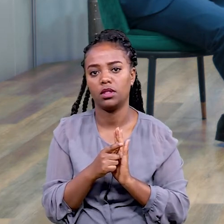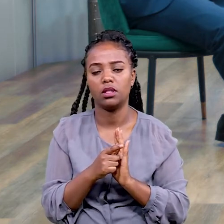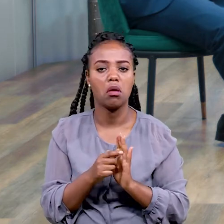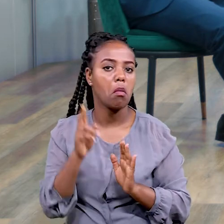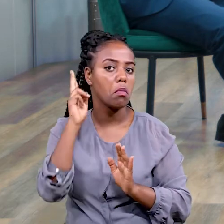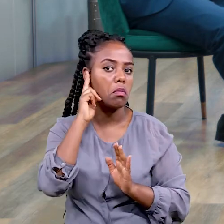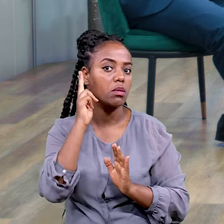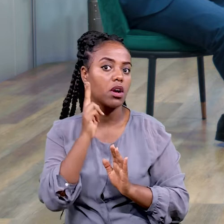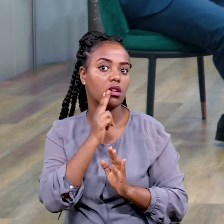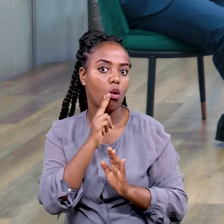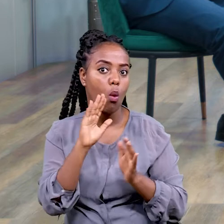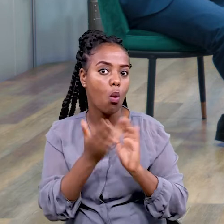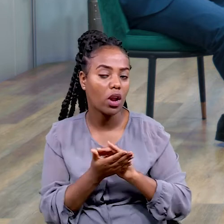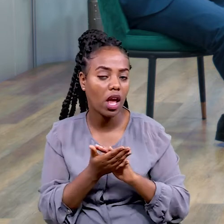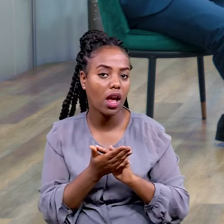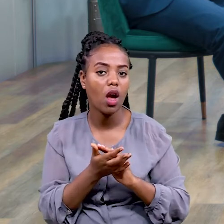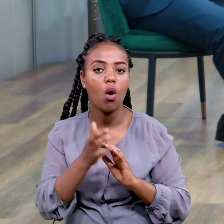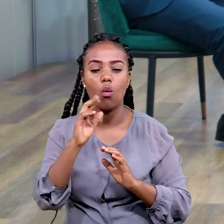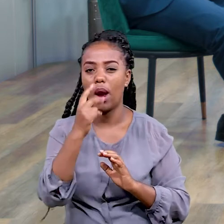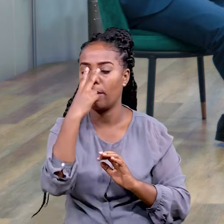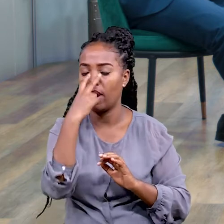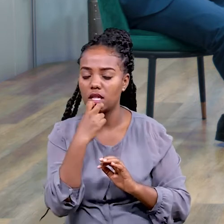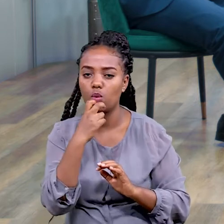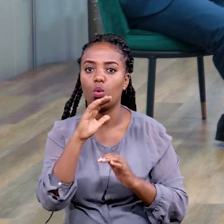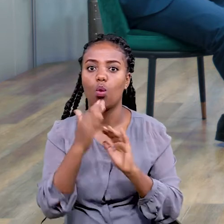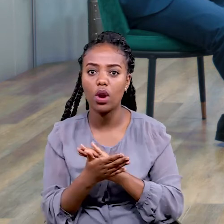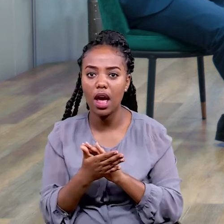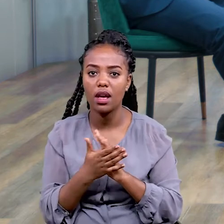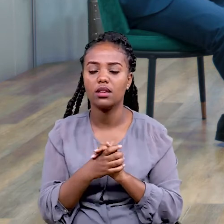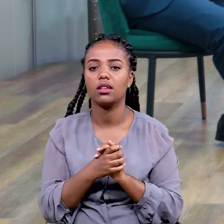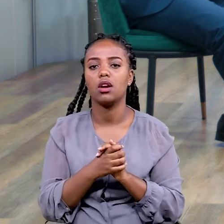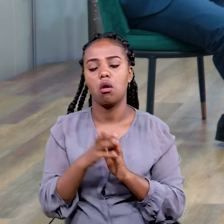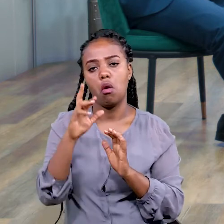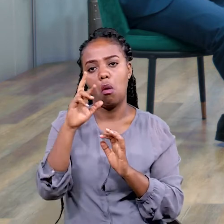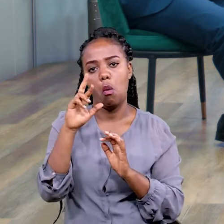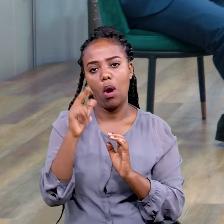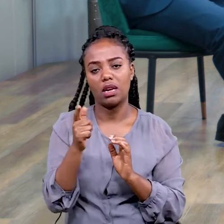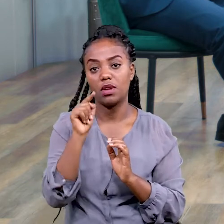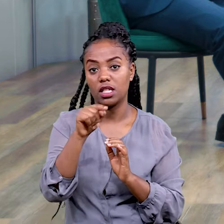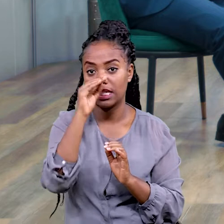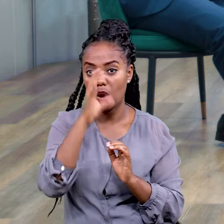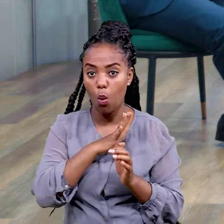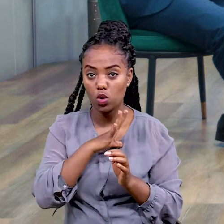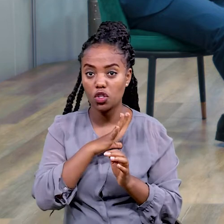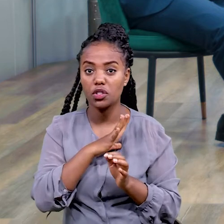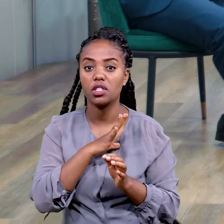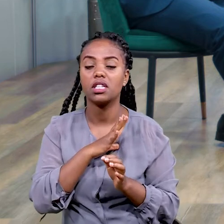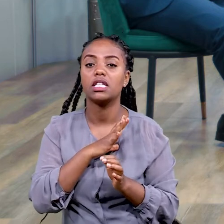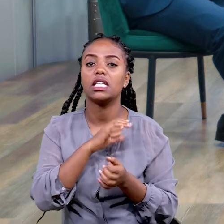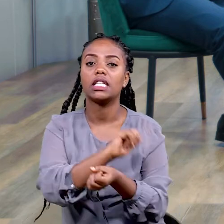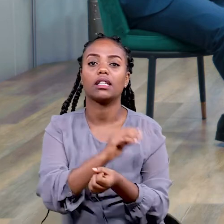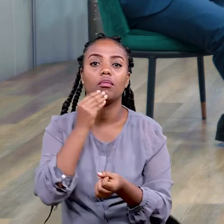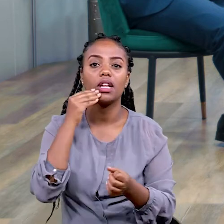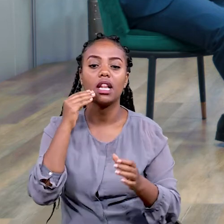የጆሮ የማይሰማ ከሆነ የአይን ስውሮች ከሆኑ ወይ እነዚህ ሰዎችስ